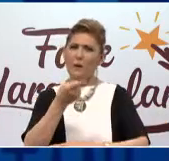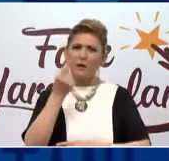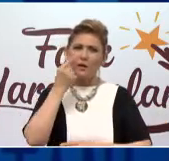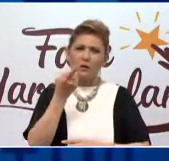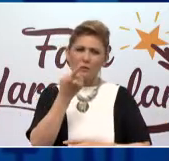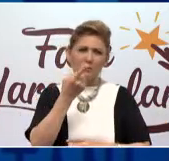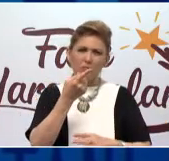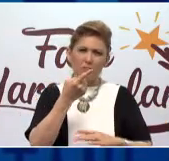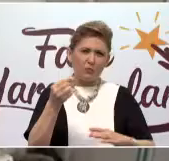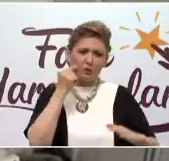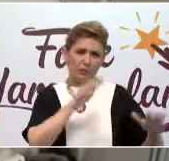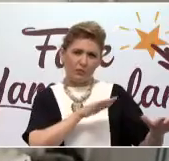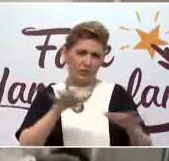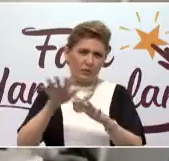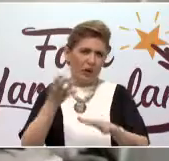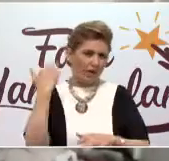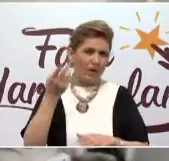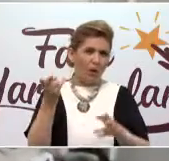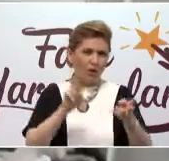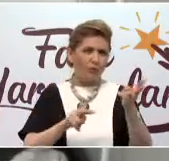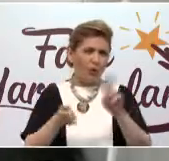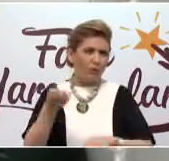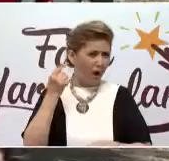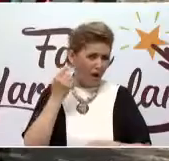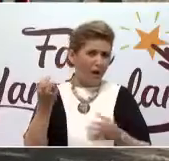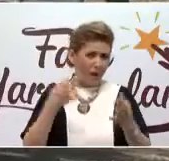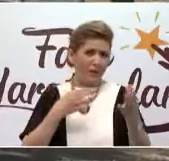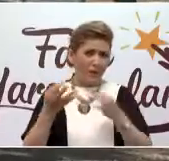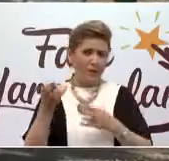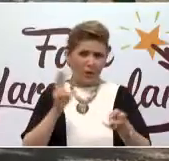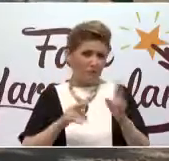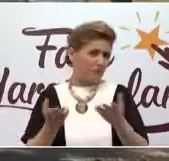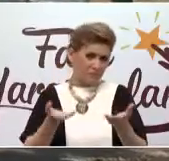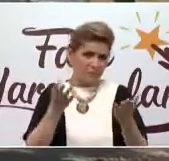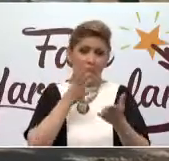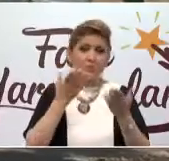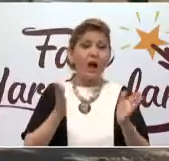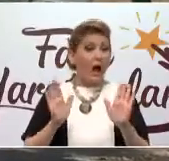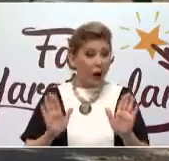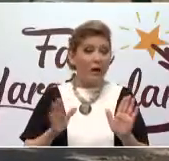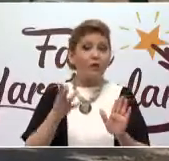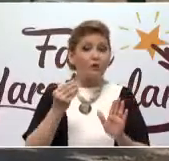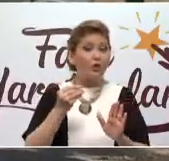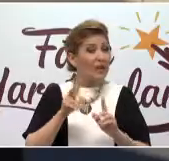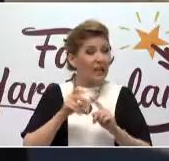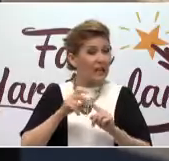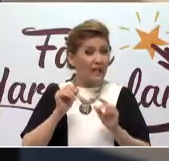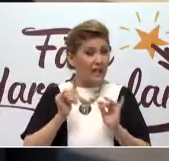geçti. O dönem çok fazla ölüm haberi alıyorduk vesaire. Ama çok daha kritik bir şey